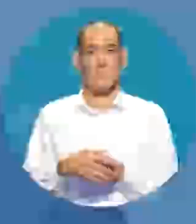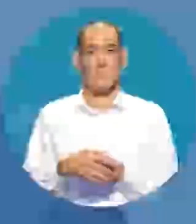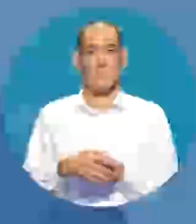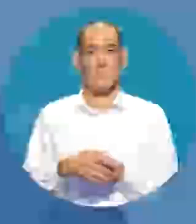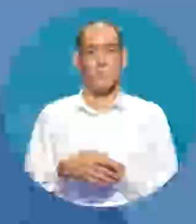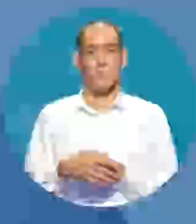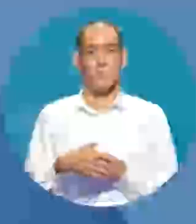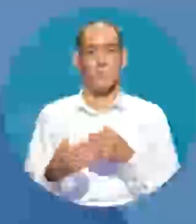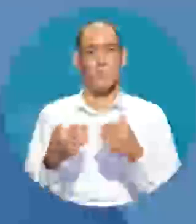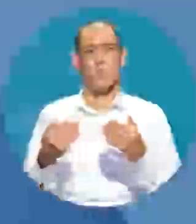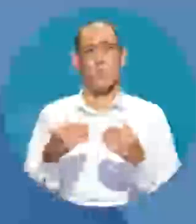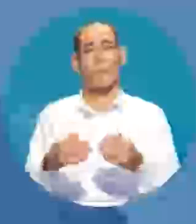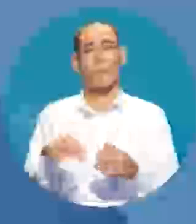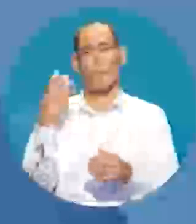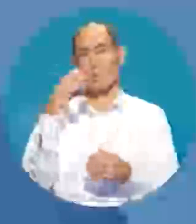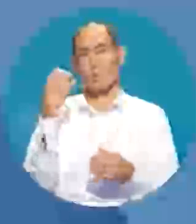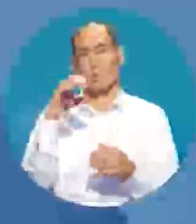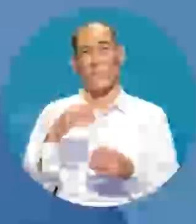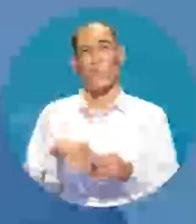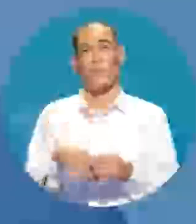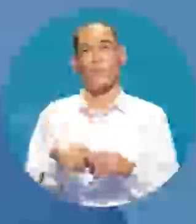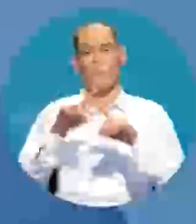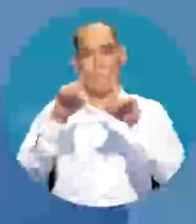Şimdi almanın özün döngülegin şamalap.